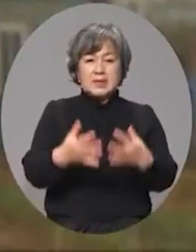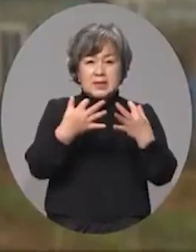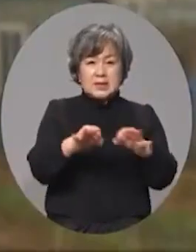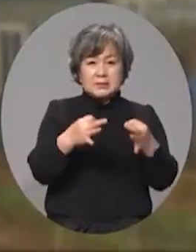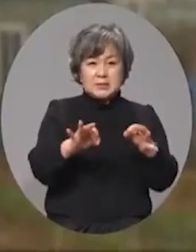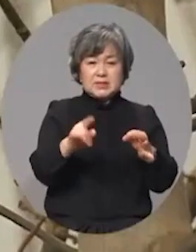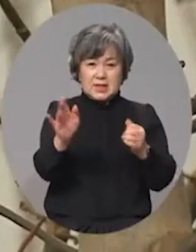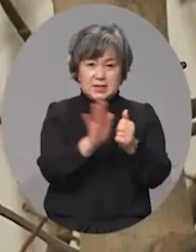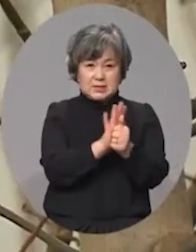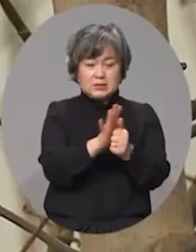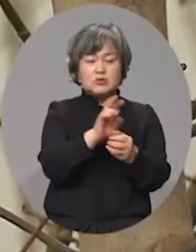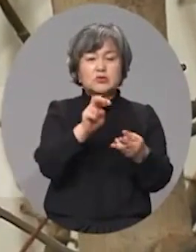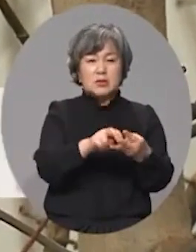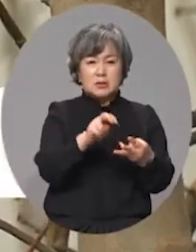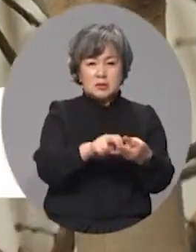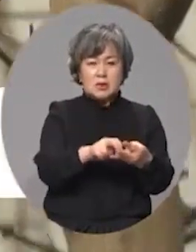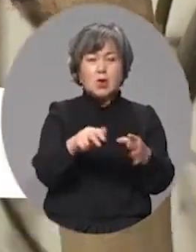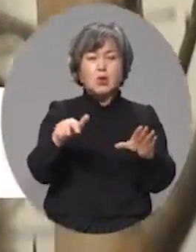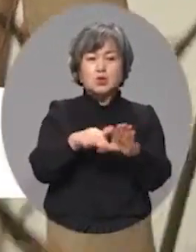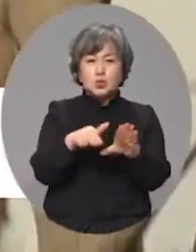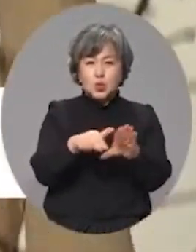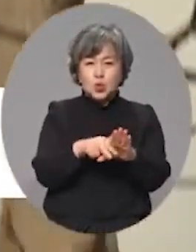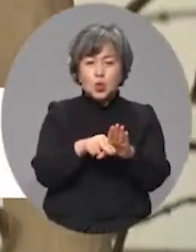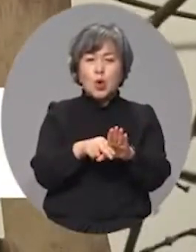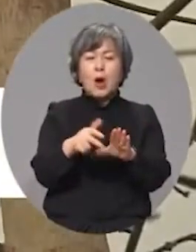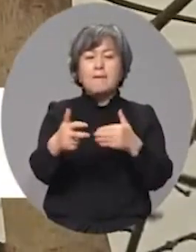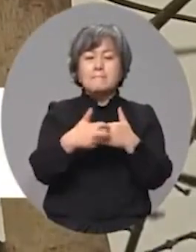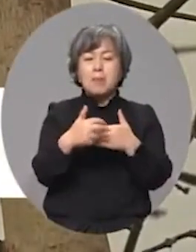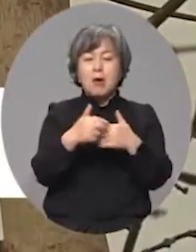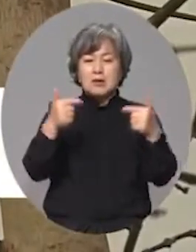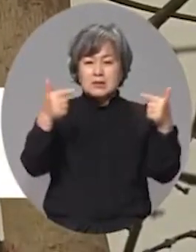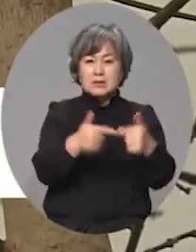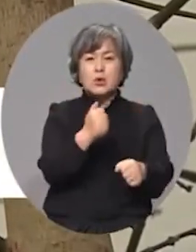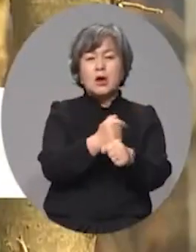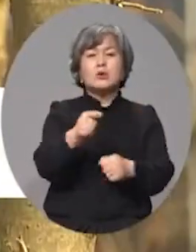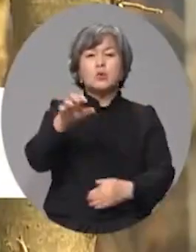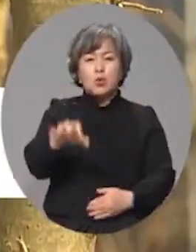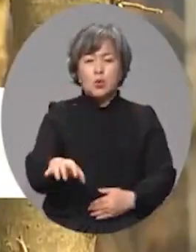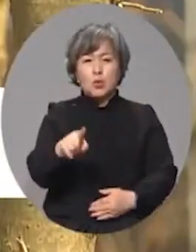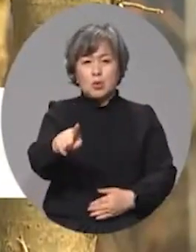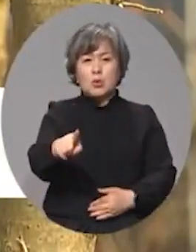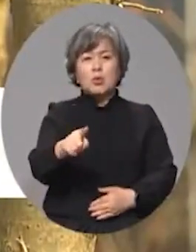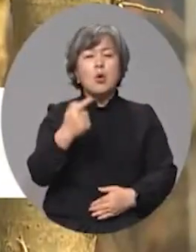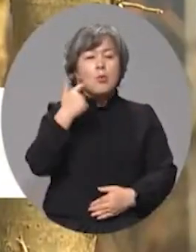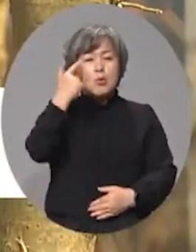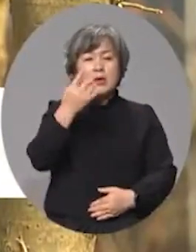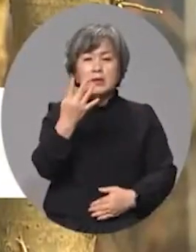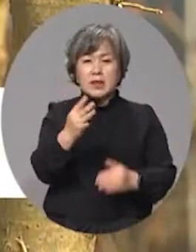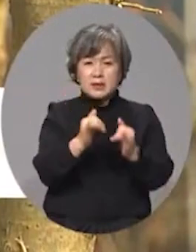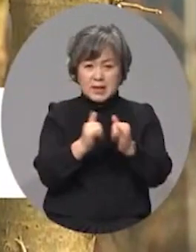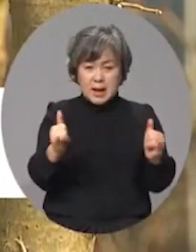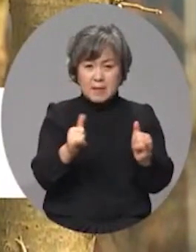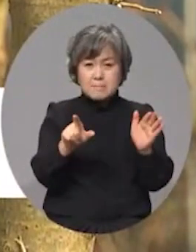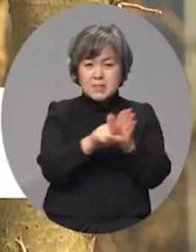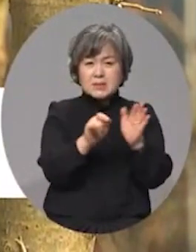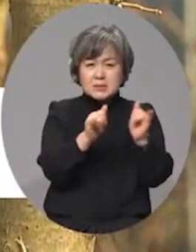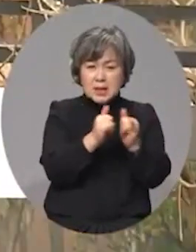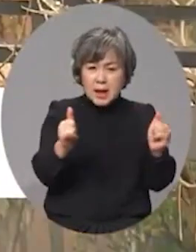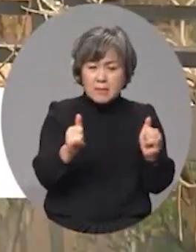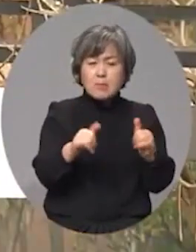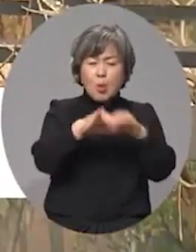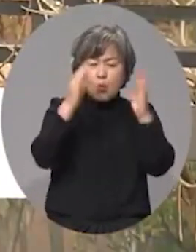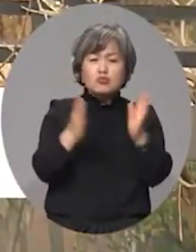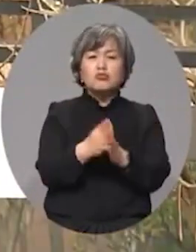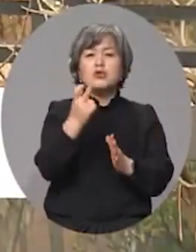김제한 치유센터. 종교의 힘으로 병을 치료한다는 곳인데 이곳을 통해 목사 4명과 신도 4명, 가족 등